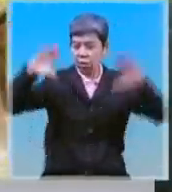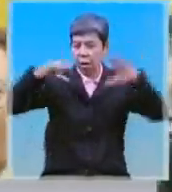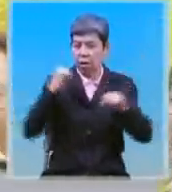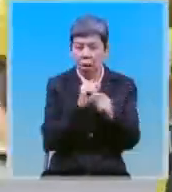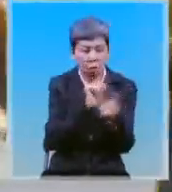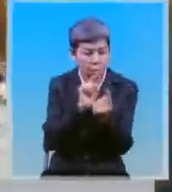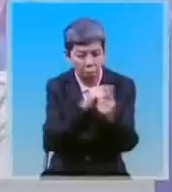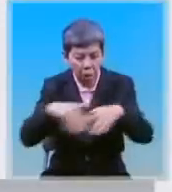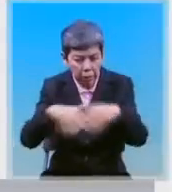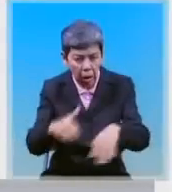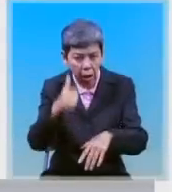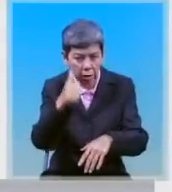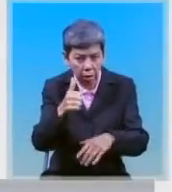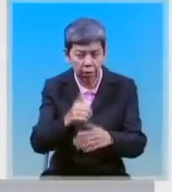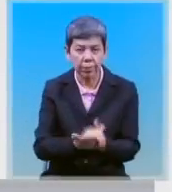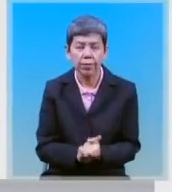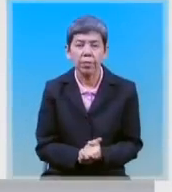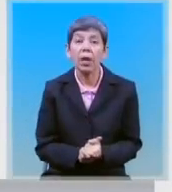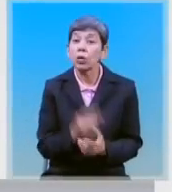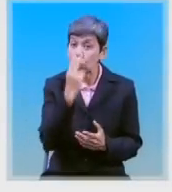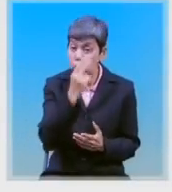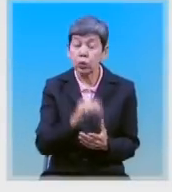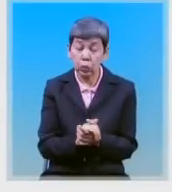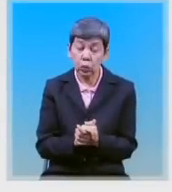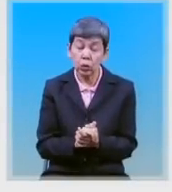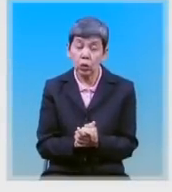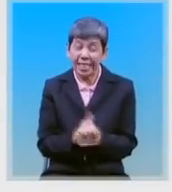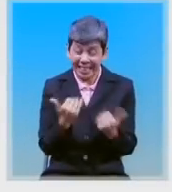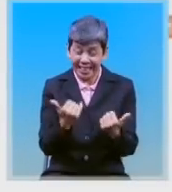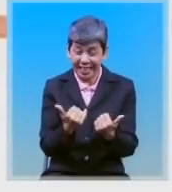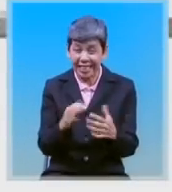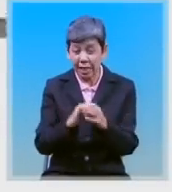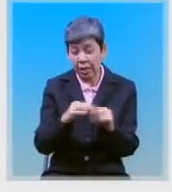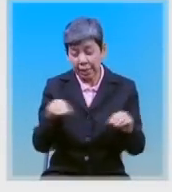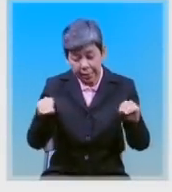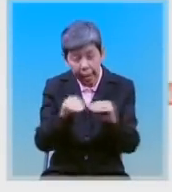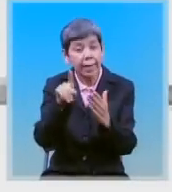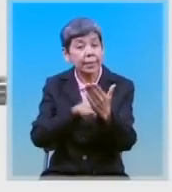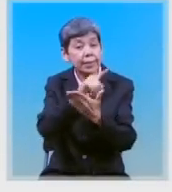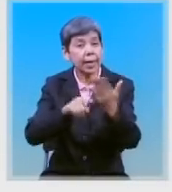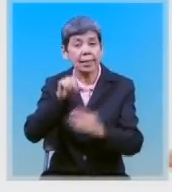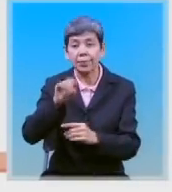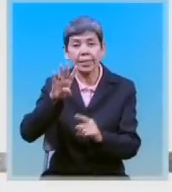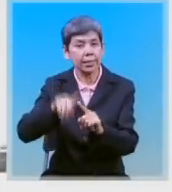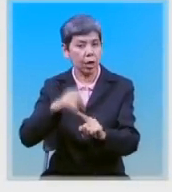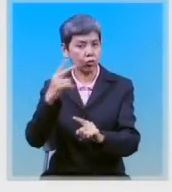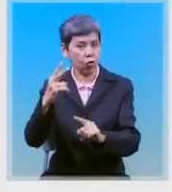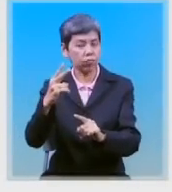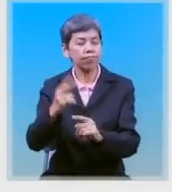ชาชนเรียกได้ว่าผ่านมากว่าครึ่งทางของปฏิทินสู่การเลือกตั้ง24กุมภาพัน